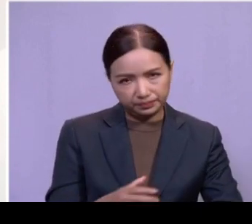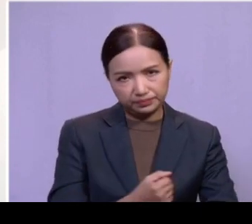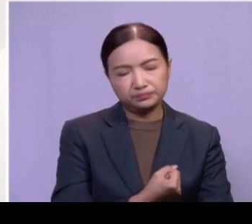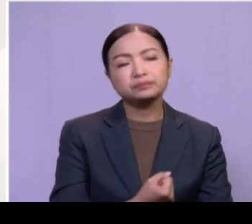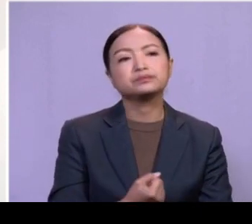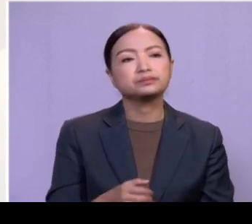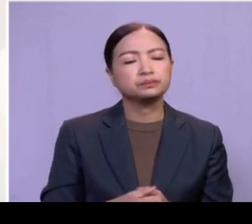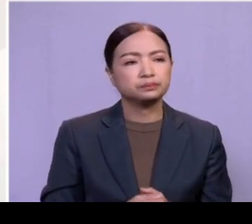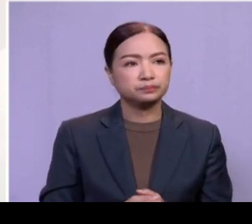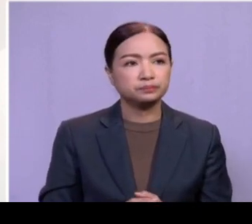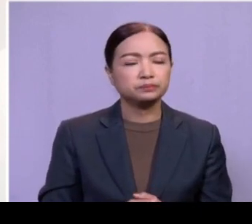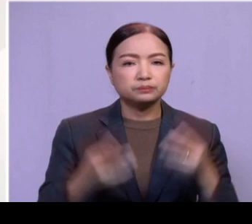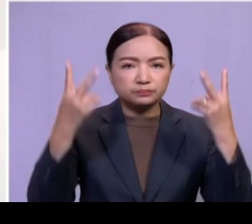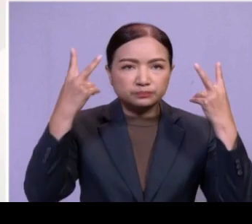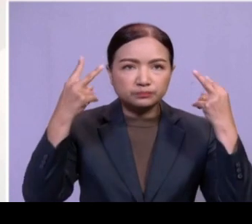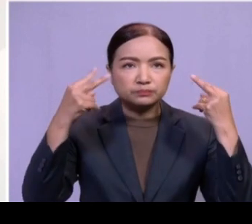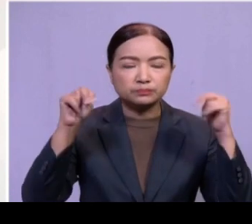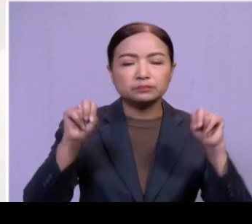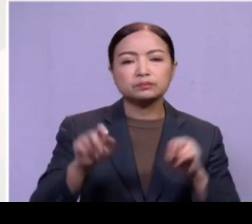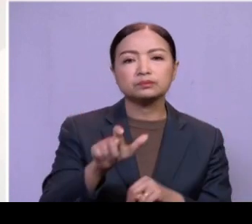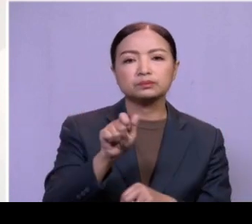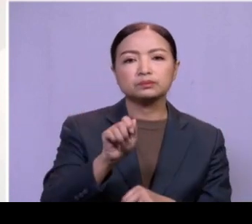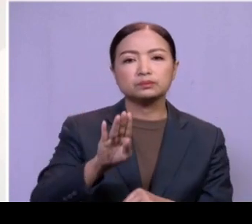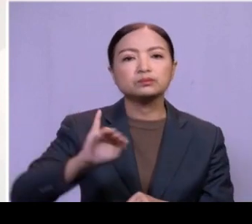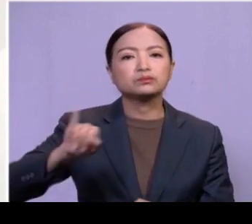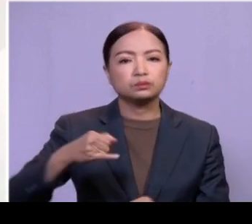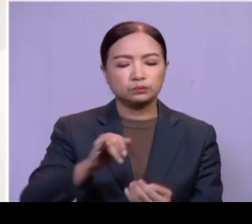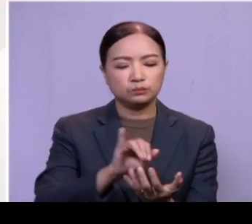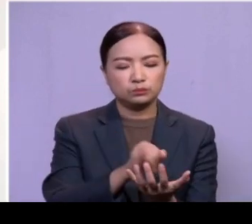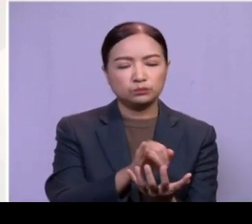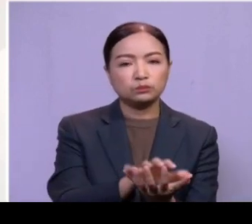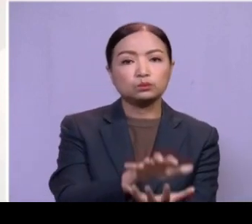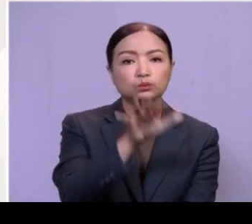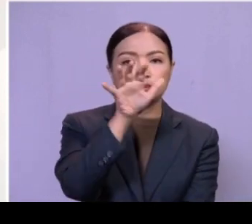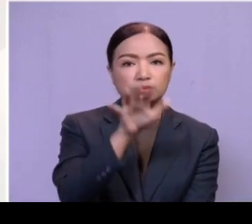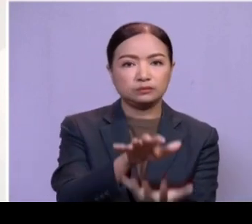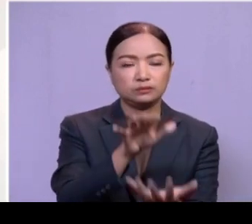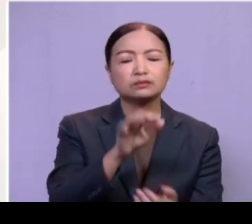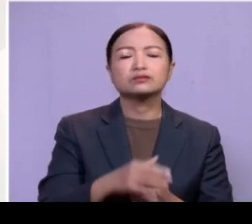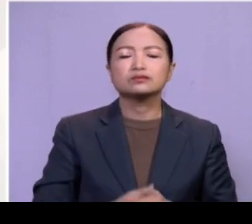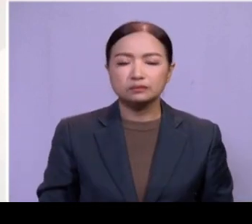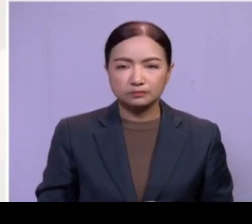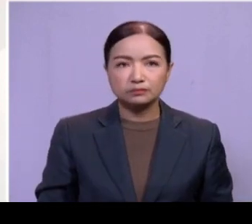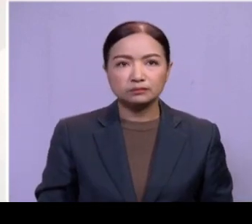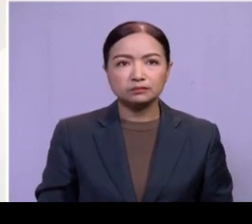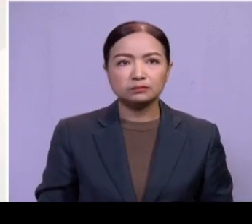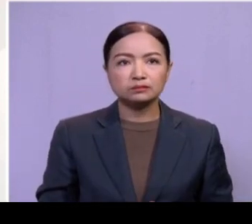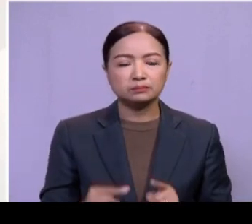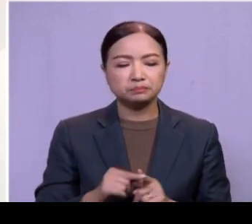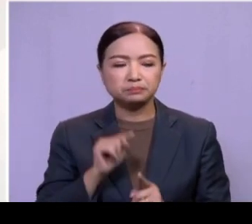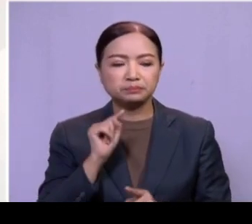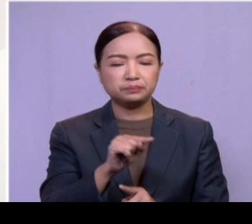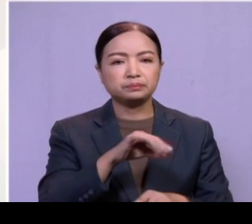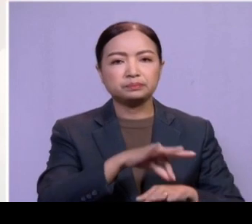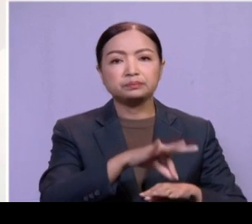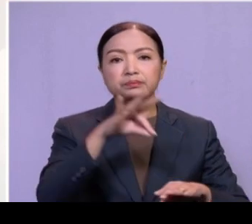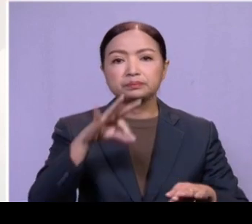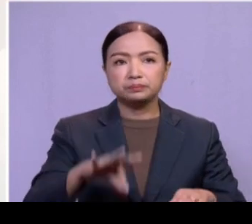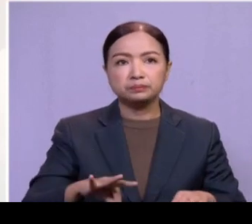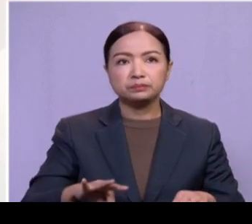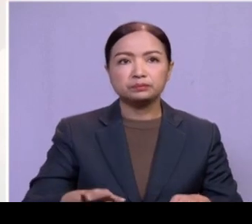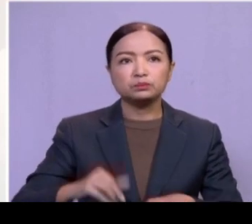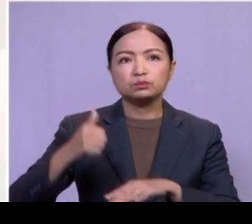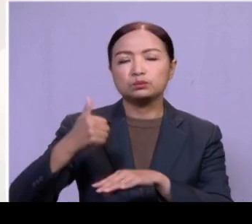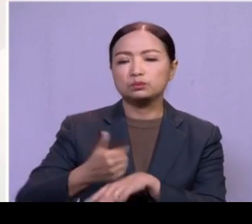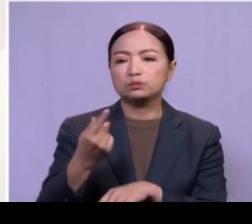รับเลือกตั้งเป็นนายกองค์การบริหารส่วนจังหวัดสมุทรปราการทีนี้ก็มีคำสั่งปลดมานะครับตามคำสั่งหัวหน้า